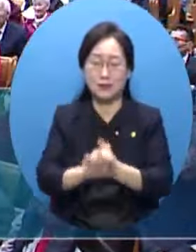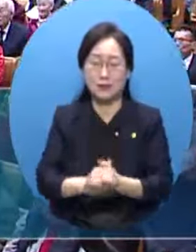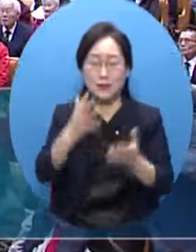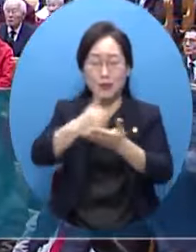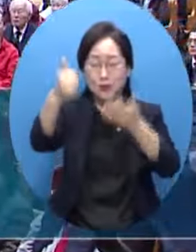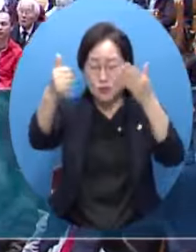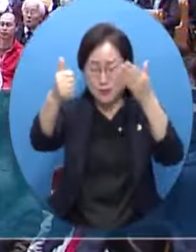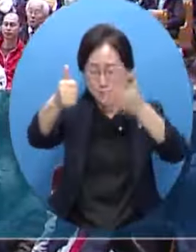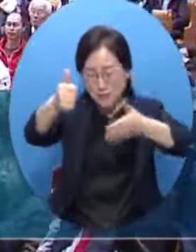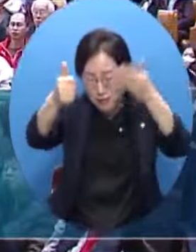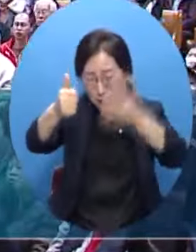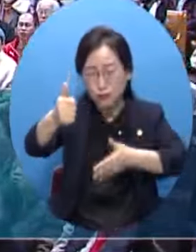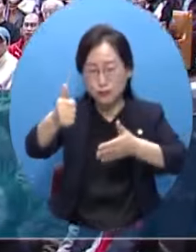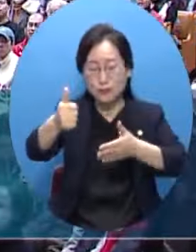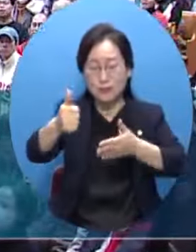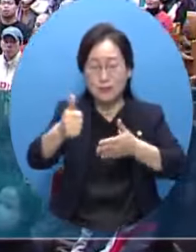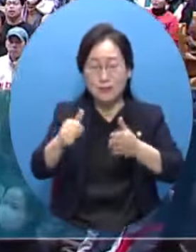주님께 간구하는 신앙.